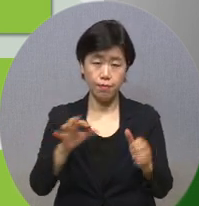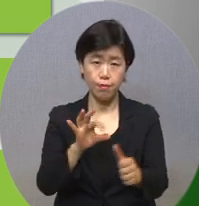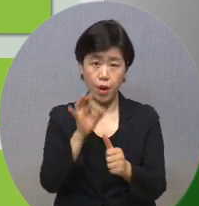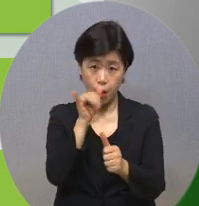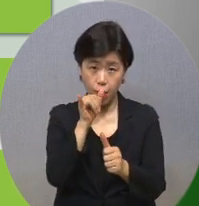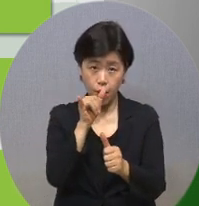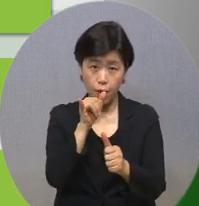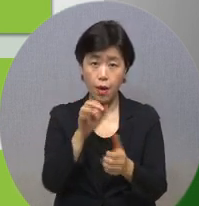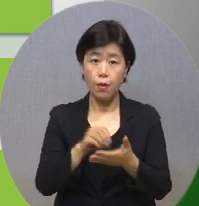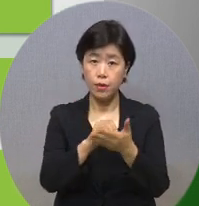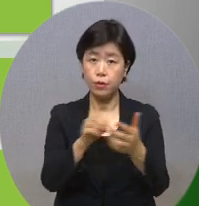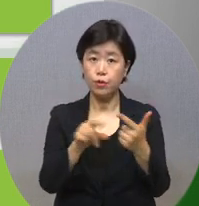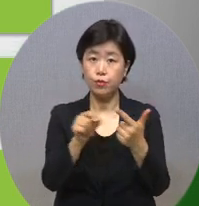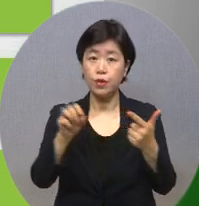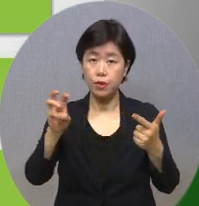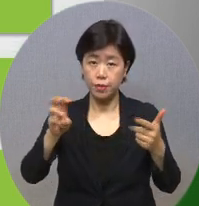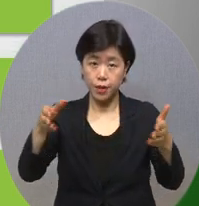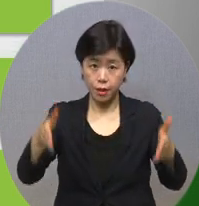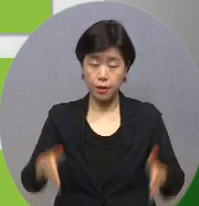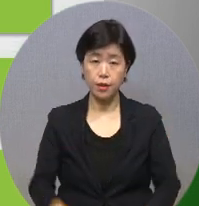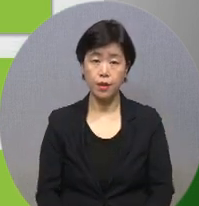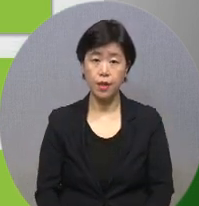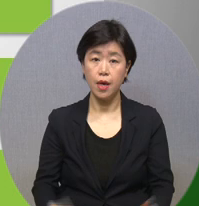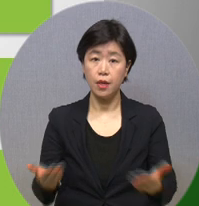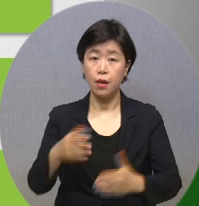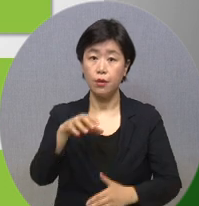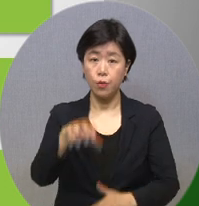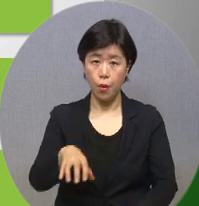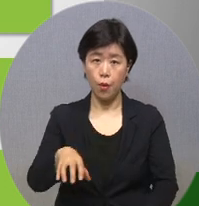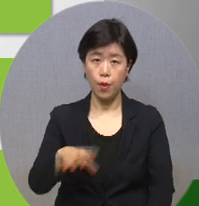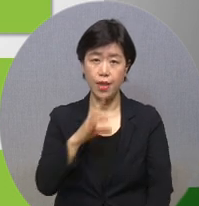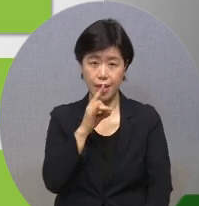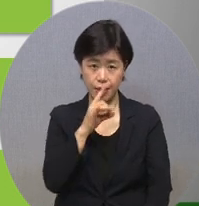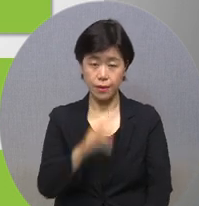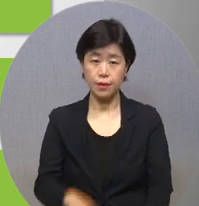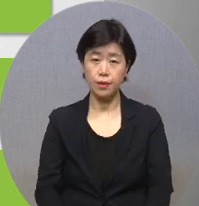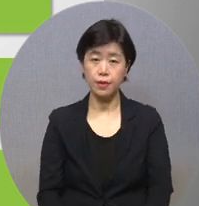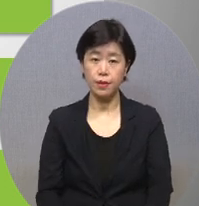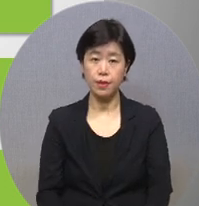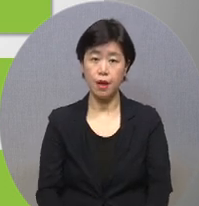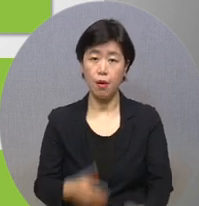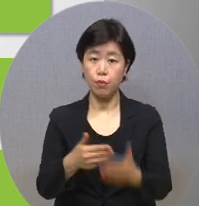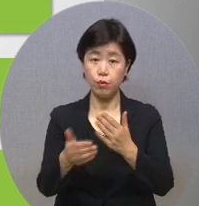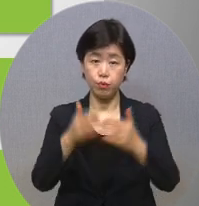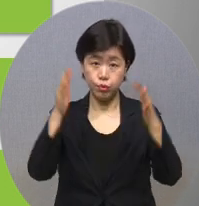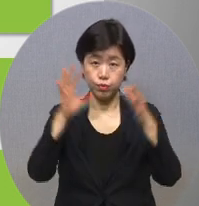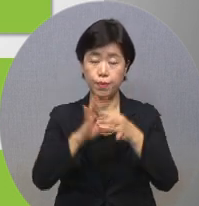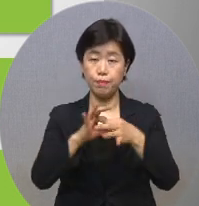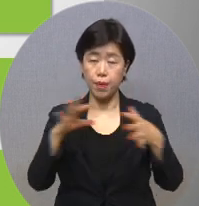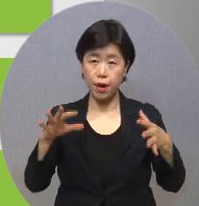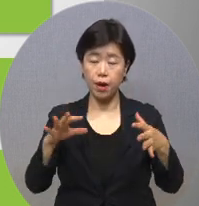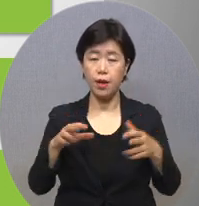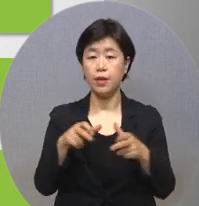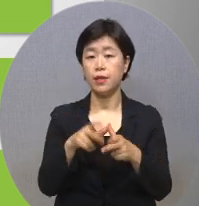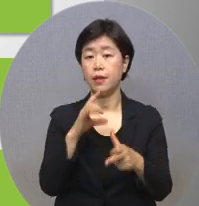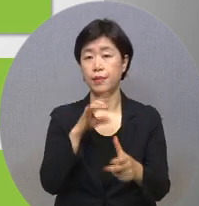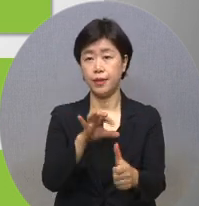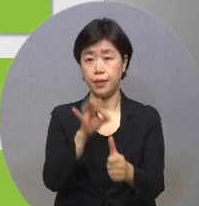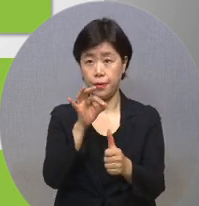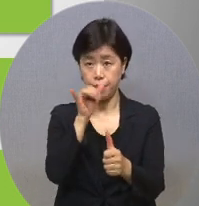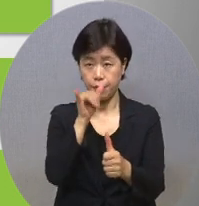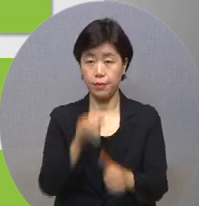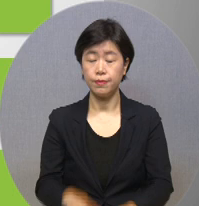광원도 광명시입니다. 경력과 학력은 무관하며 상용직을 채용합니다. 장애인만 채용하며